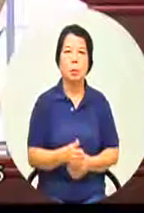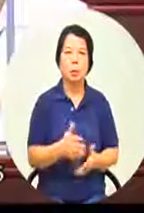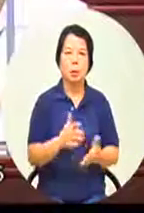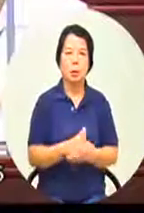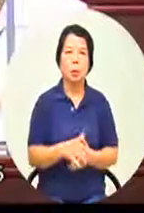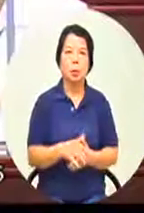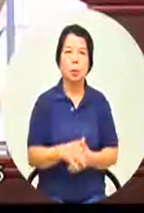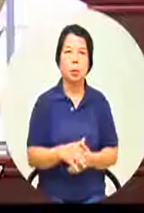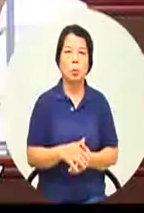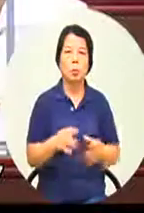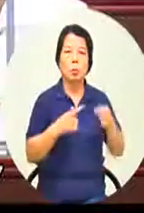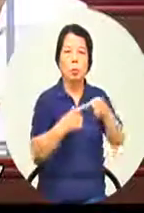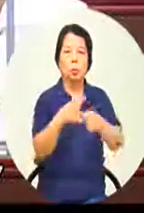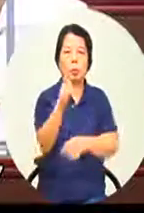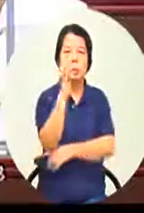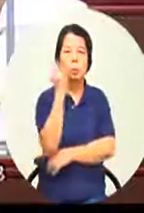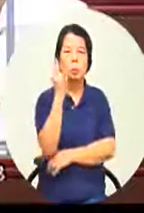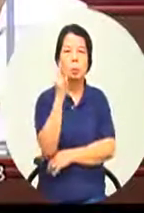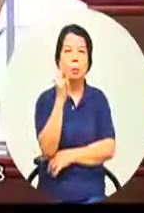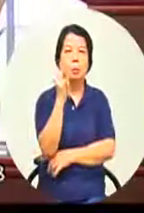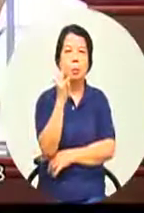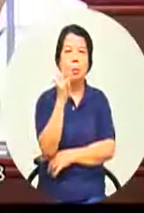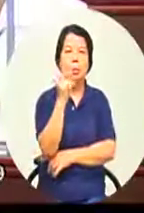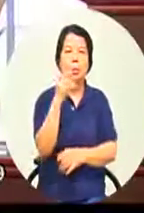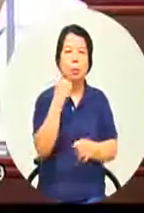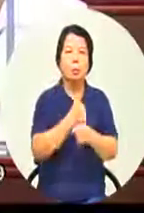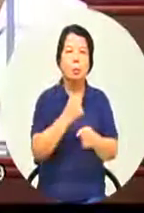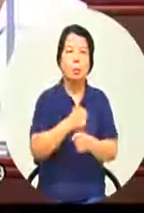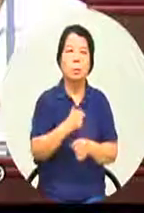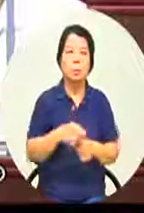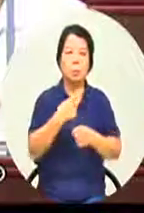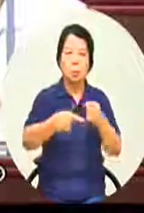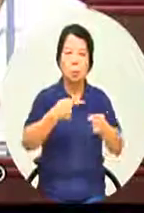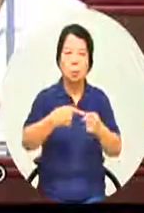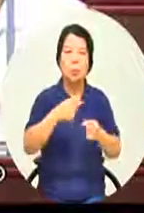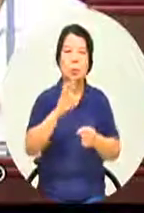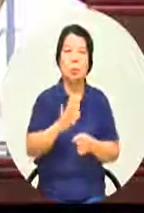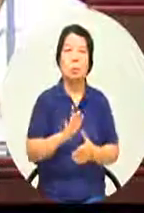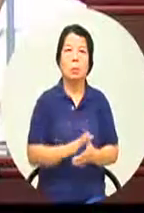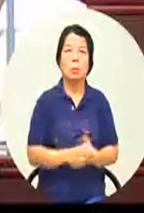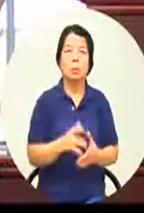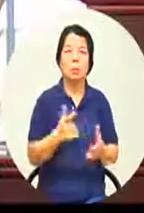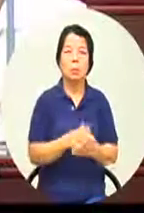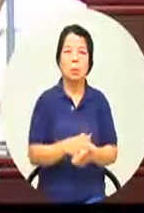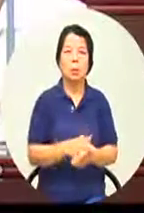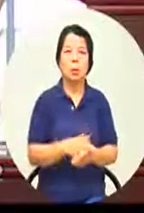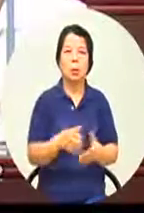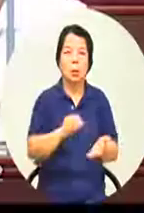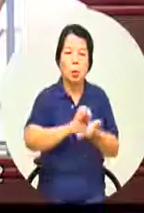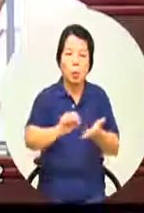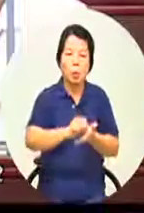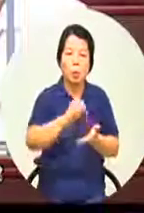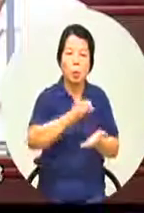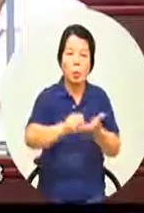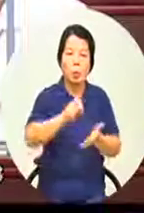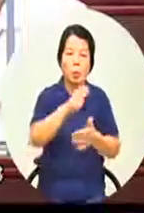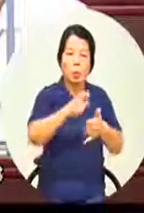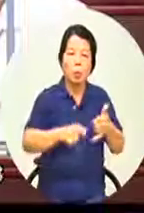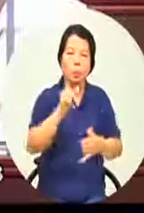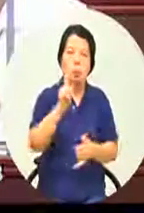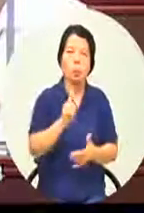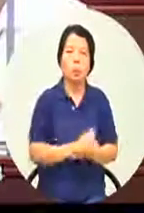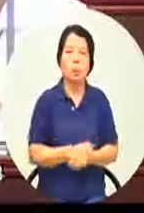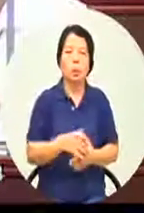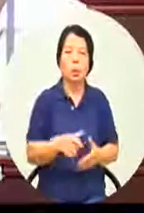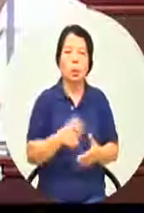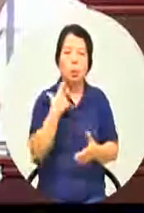亭的试作吗？候车亭的试作，我们一年度哈都有一个标，那会选定应该要设